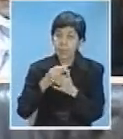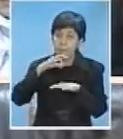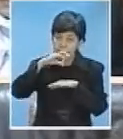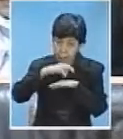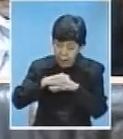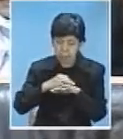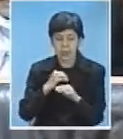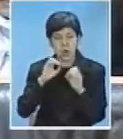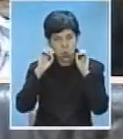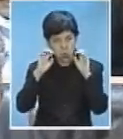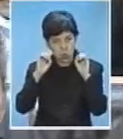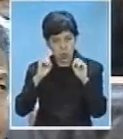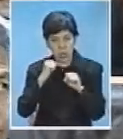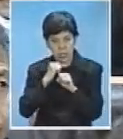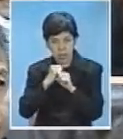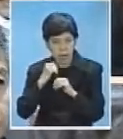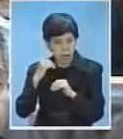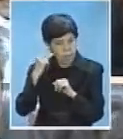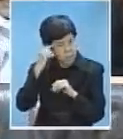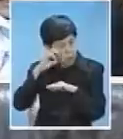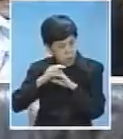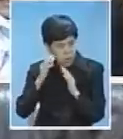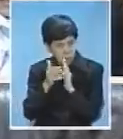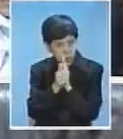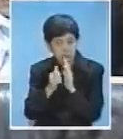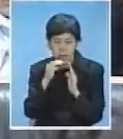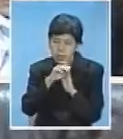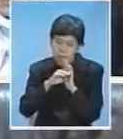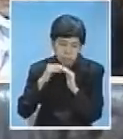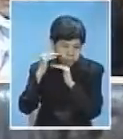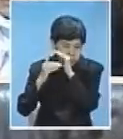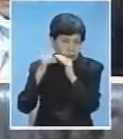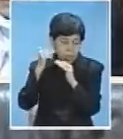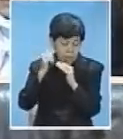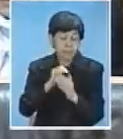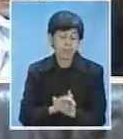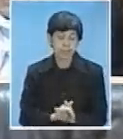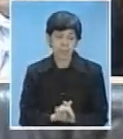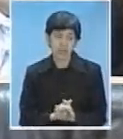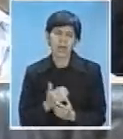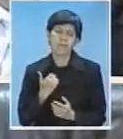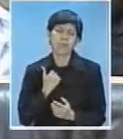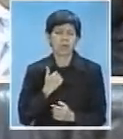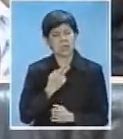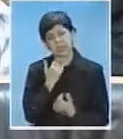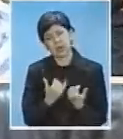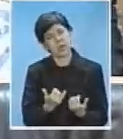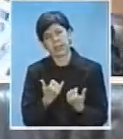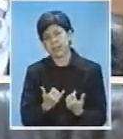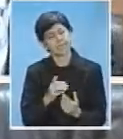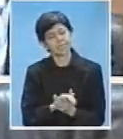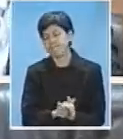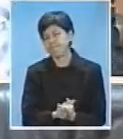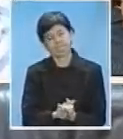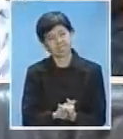ก้าวหน้าทางด้านวิทยาการทางด้านวิชาการแต่สิ่งหนึ่งที่เราไม่สามารถจะท